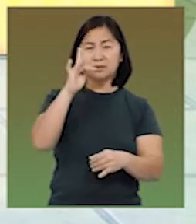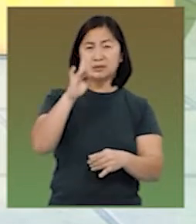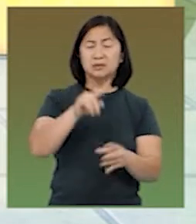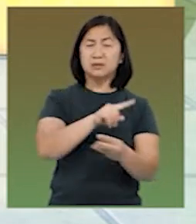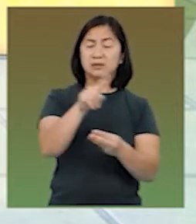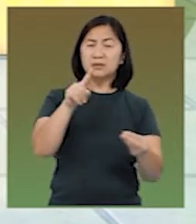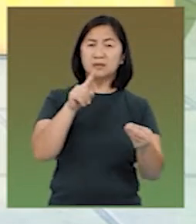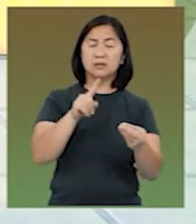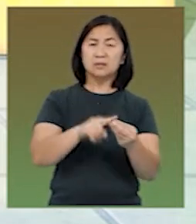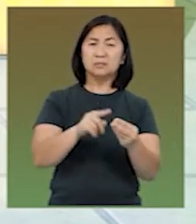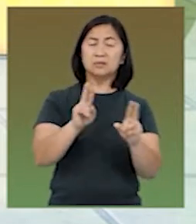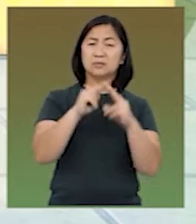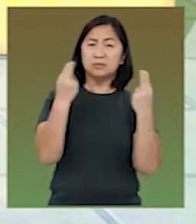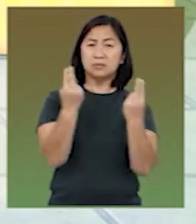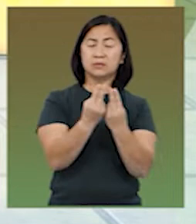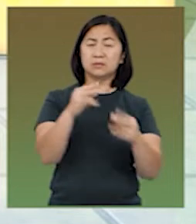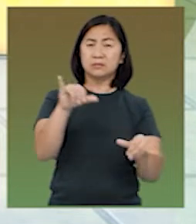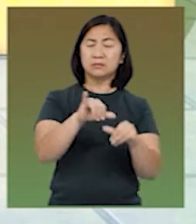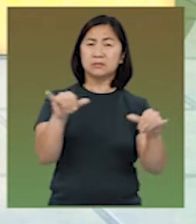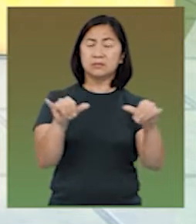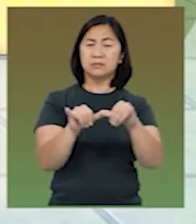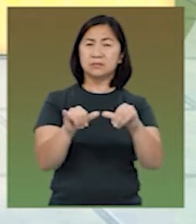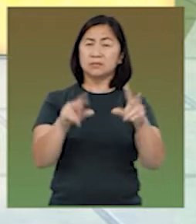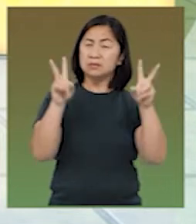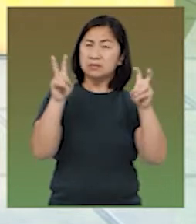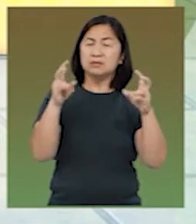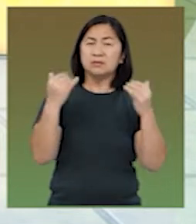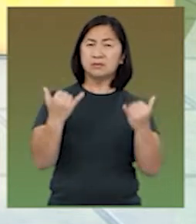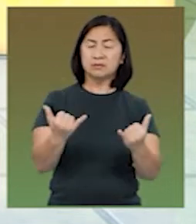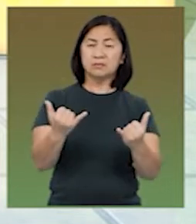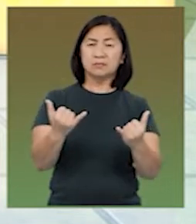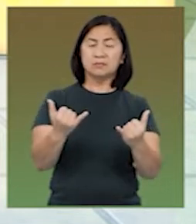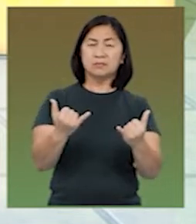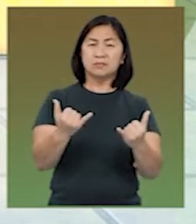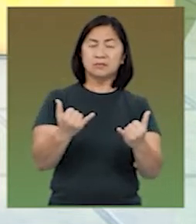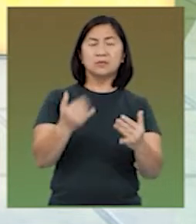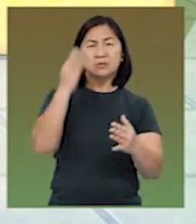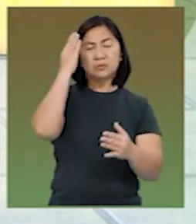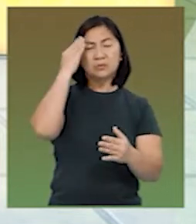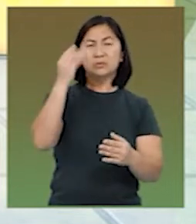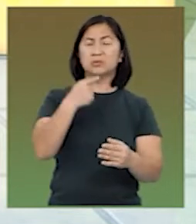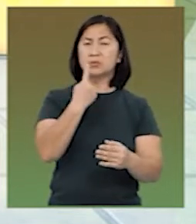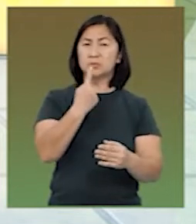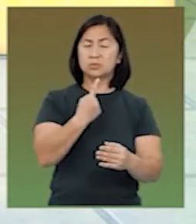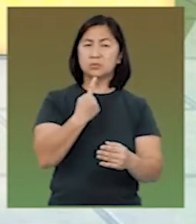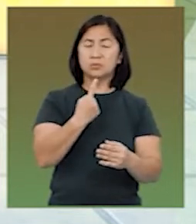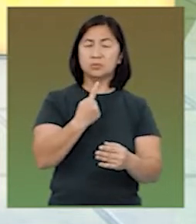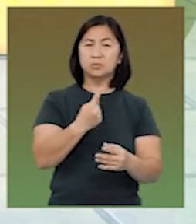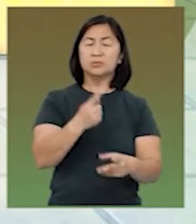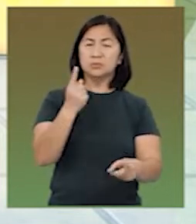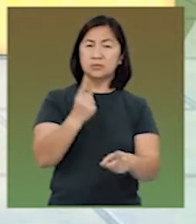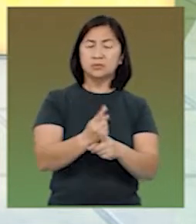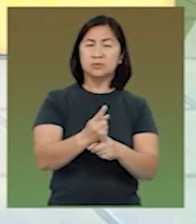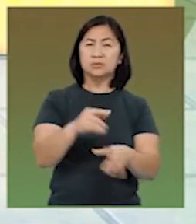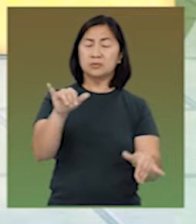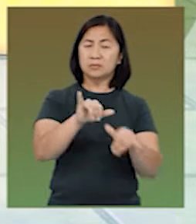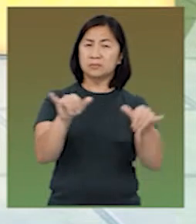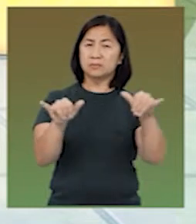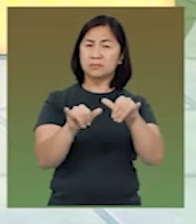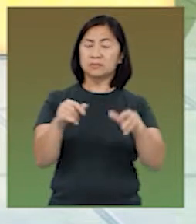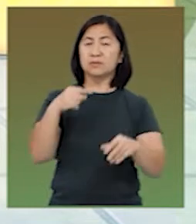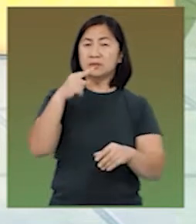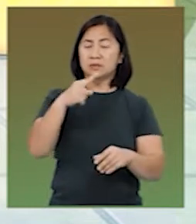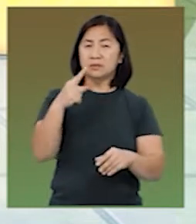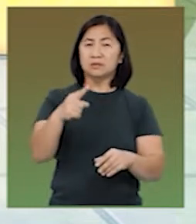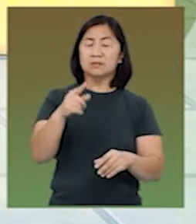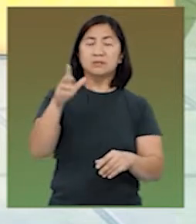of measure ang paksa ngayon, malalaman natin kung sino ang may tamang sukat sa inyong dalawa. Iyan nga po ang